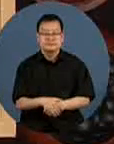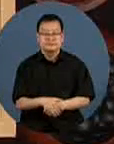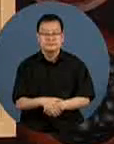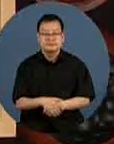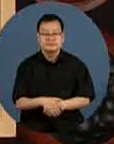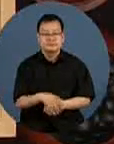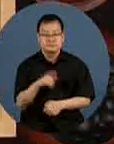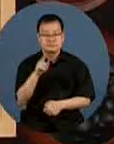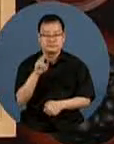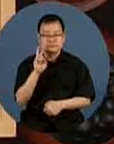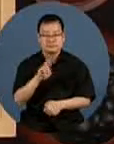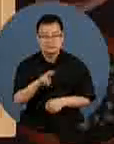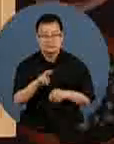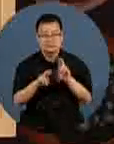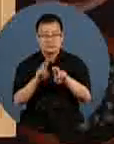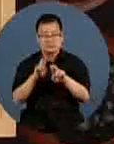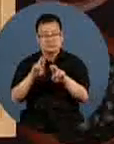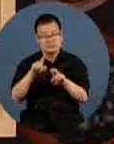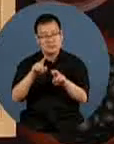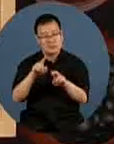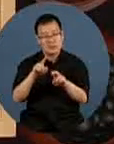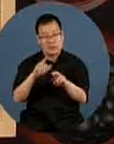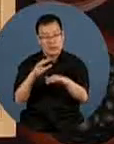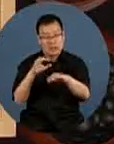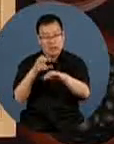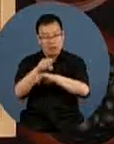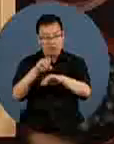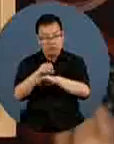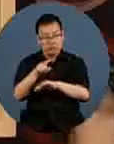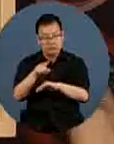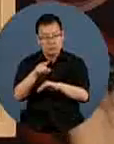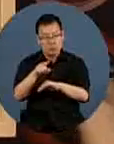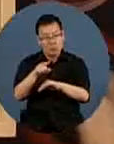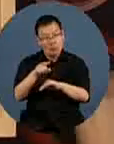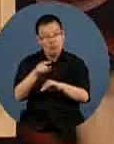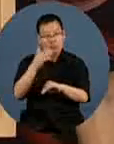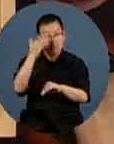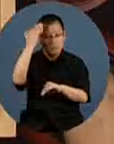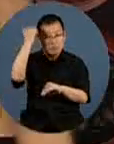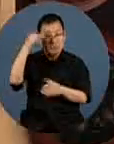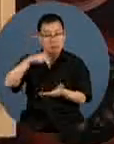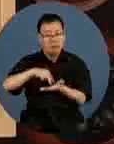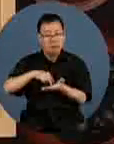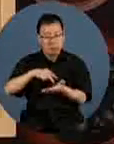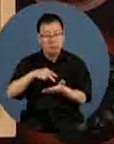그렇죠. 저렇게 몰림을 당해서는 제가 볼 때 흙이 좋은 것 같아요. 네.